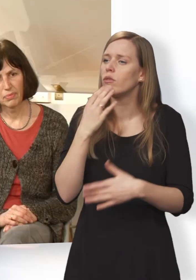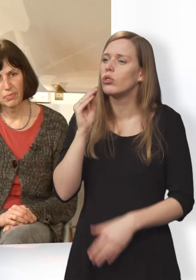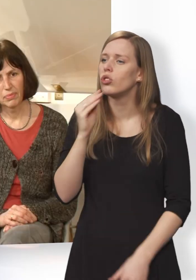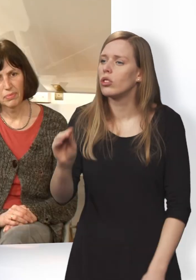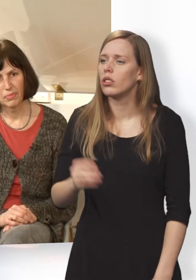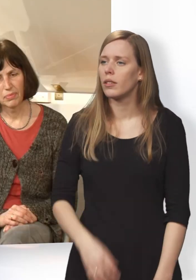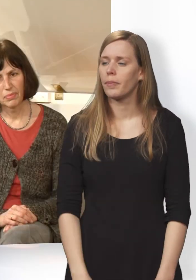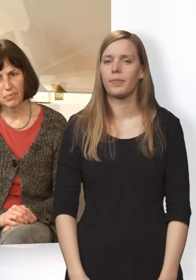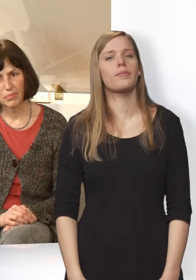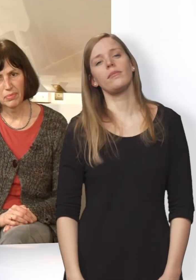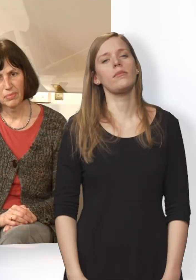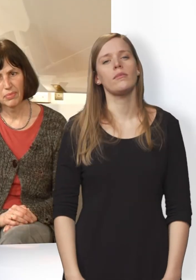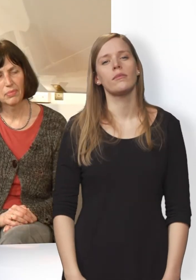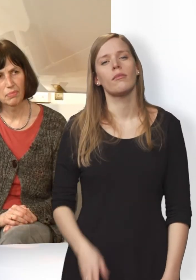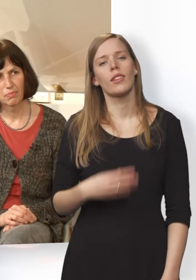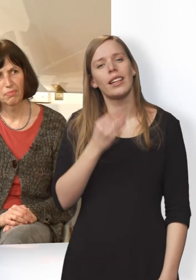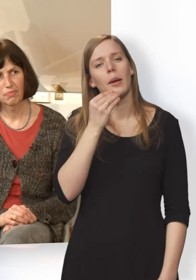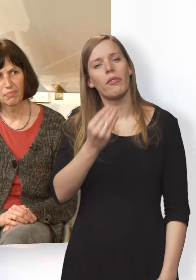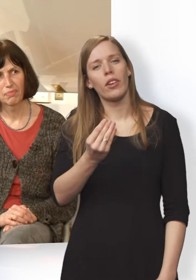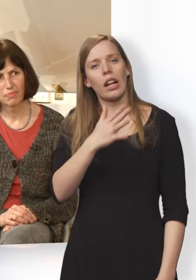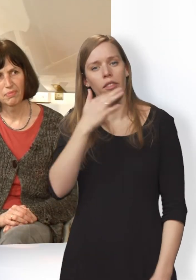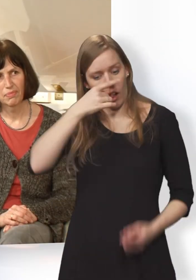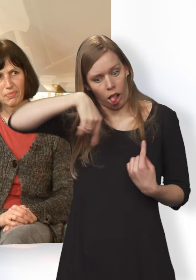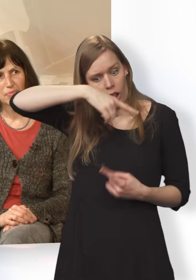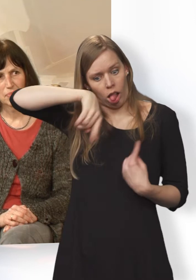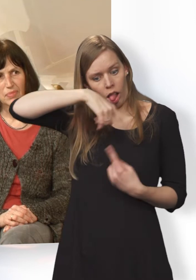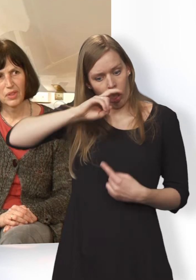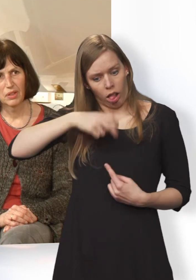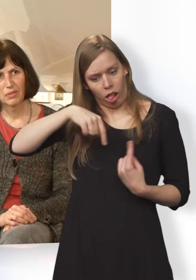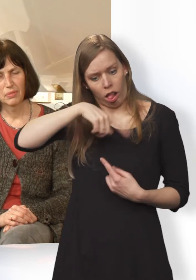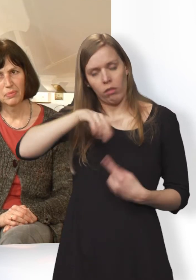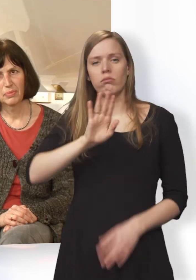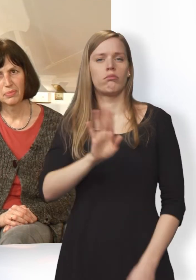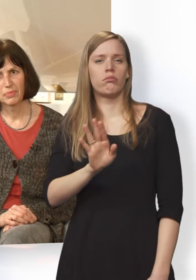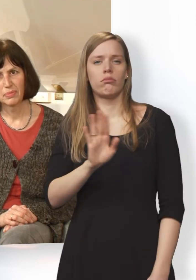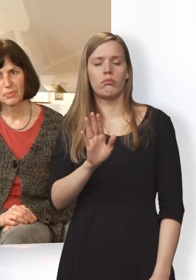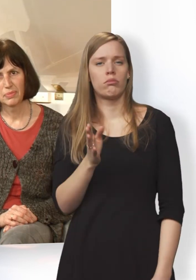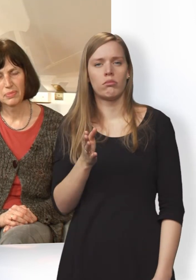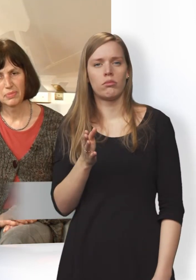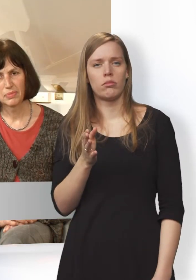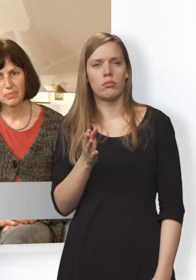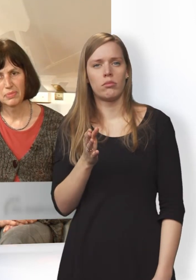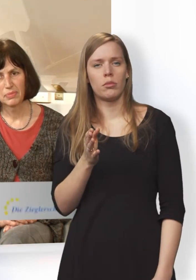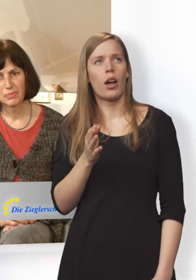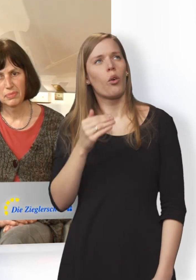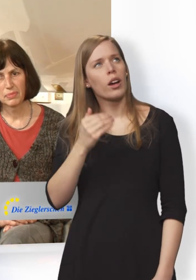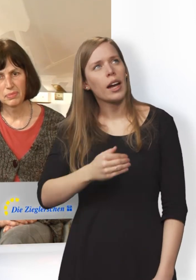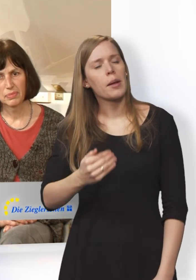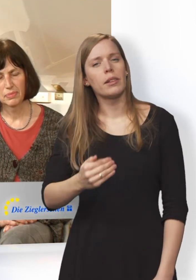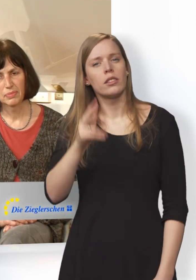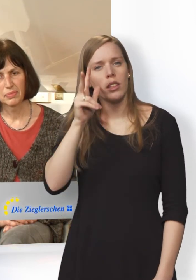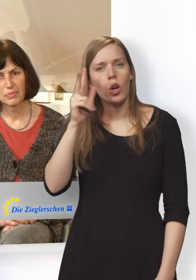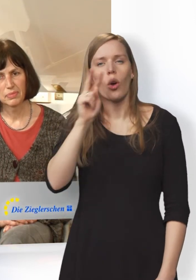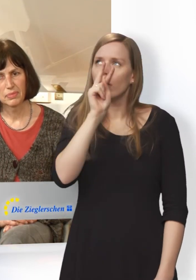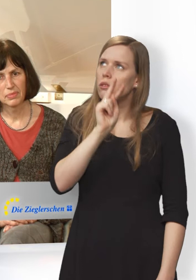nicht so sehr um sich selber kreisen sind einfach auch immer wieder auf